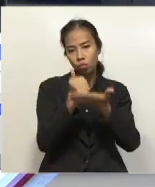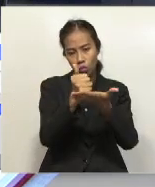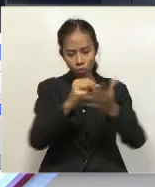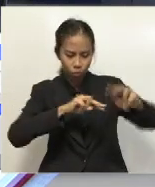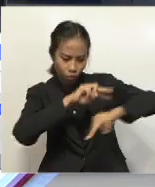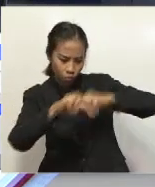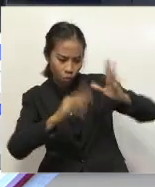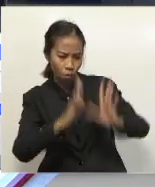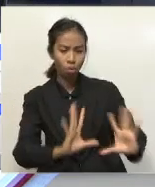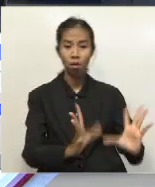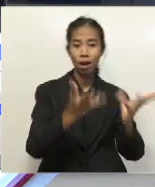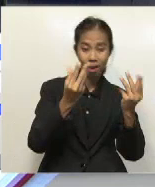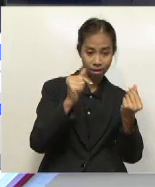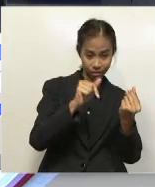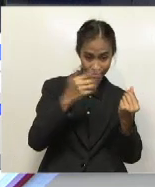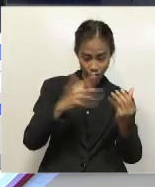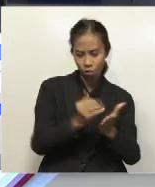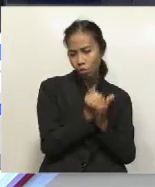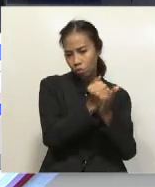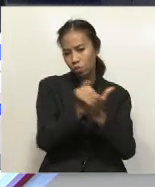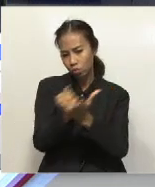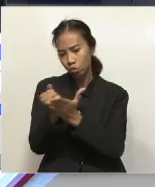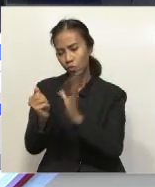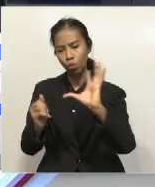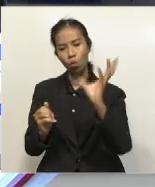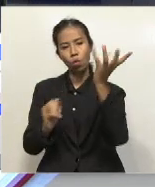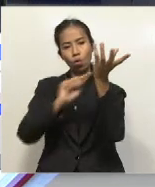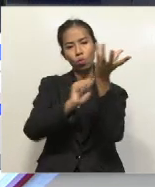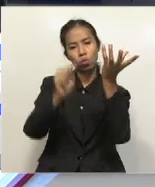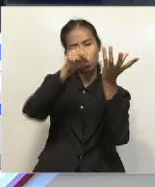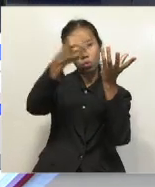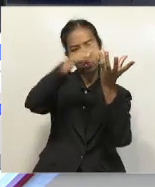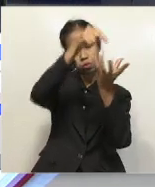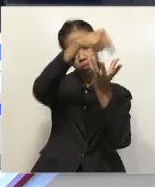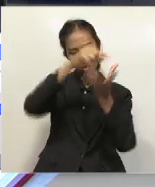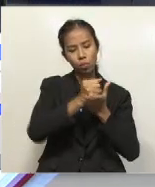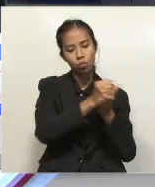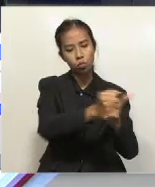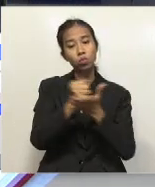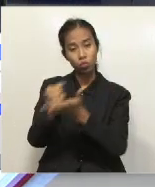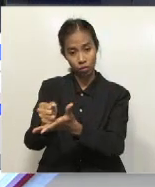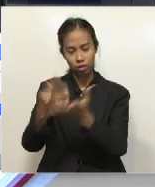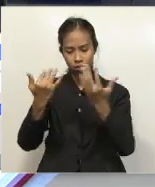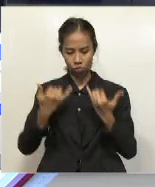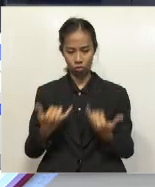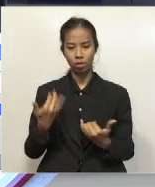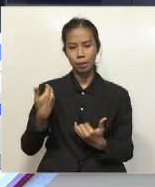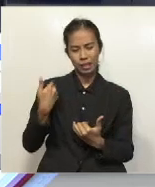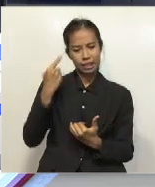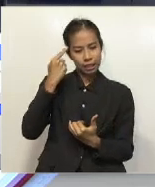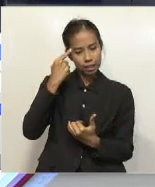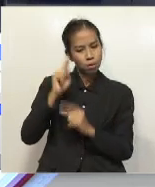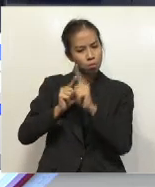ามค้นหาผู้ที่สูญหายรวมถึงมีความช่วยเหลือจากทั่วโลกที่หลั่งไหลไปทั่วทุกสารทิศนะคะซึ่งตอนนี้เนี่ยมีการประเ